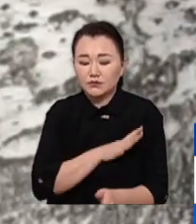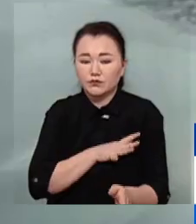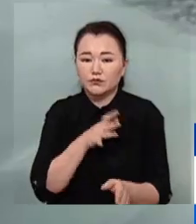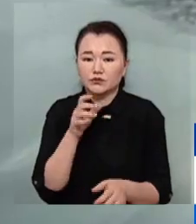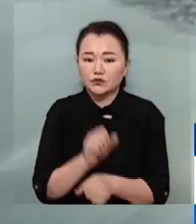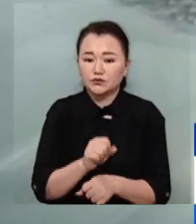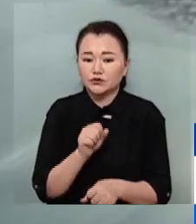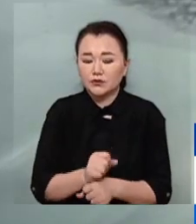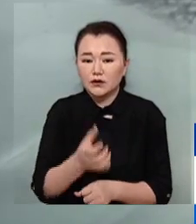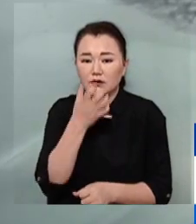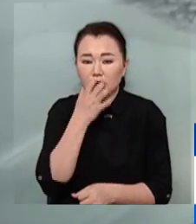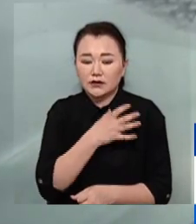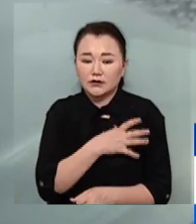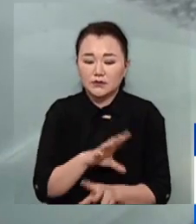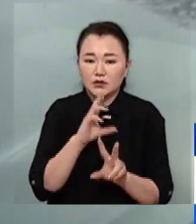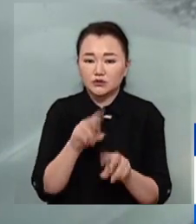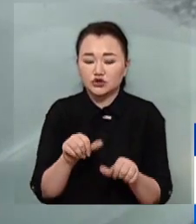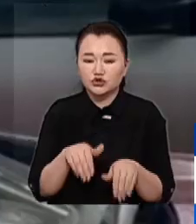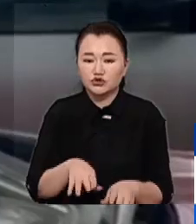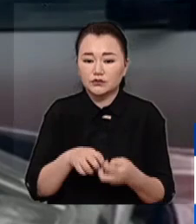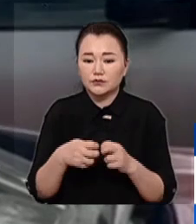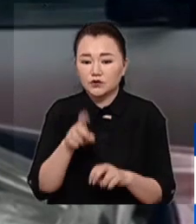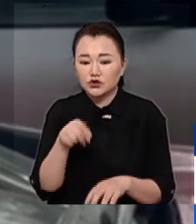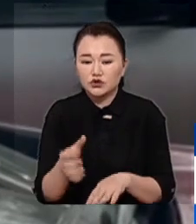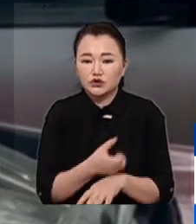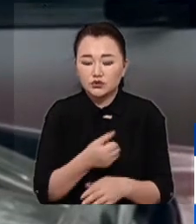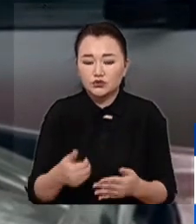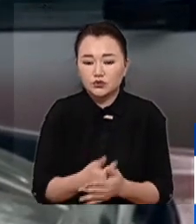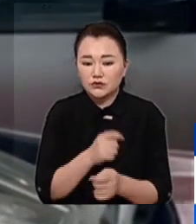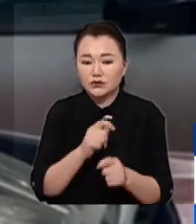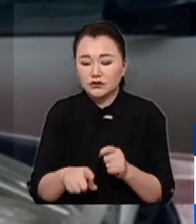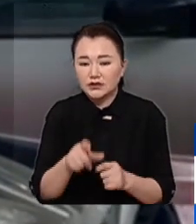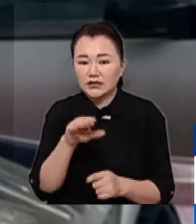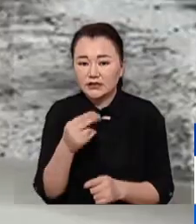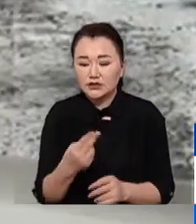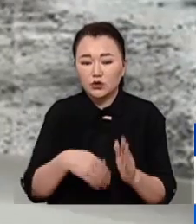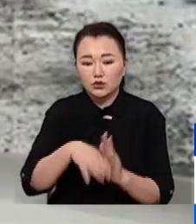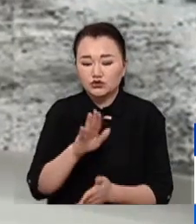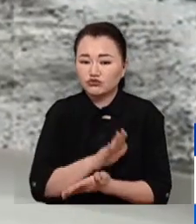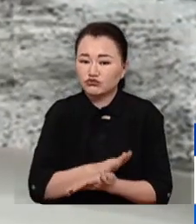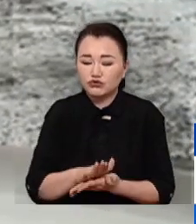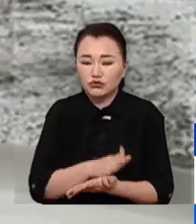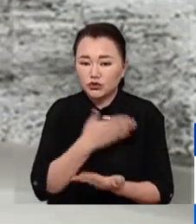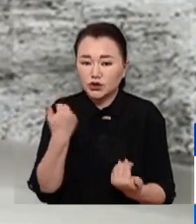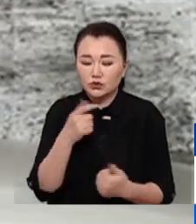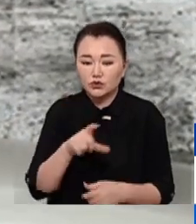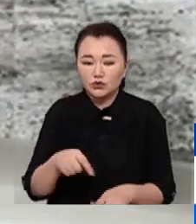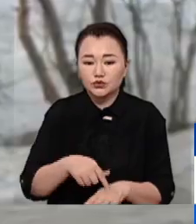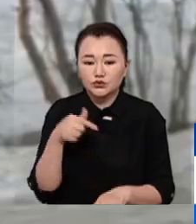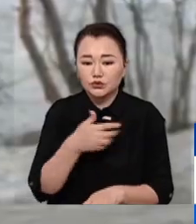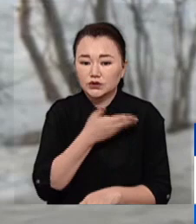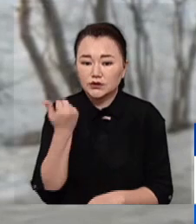с отоплением. Власти обещали решить проблему. Даже нашелся новый инвестор ТЭЦ. Но улучшений никаких люди так и не